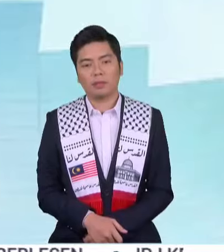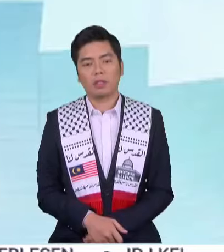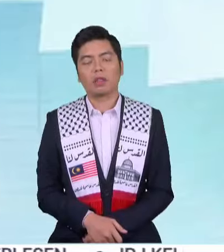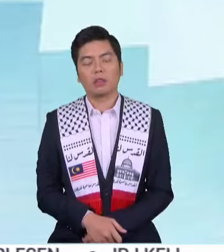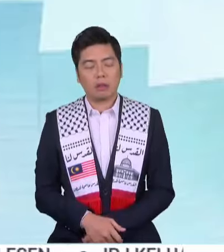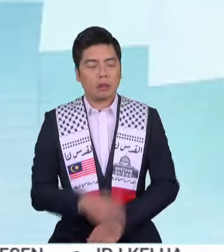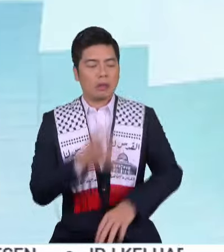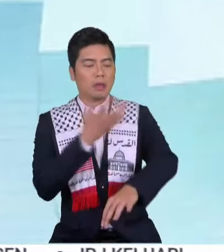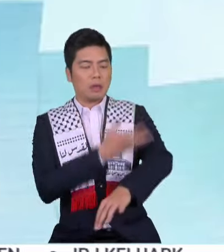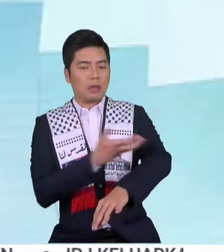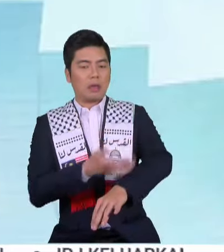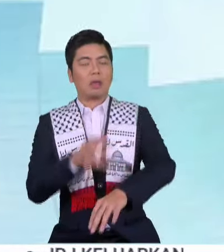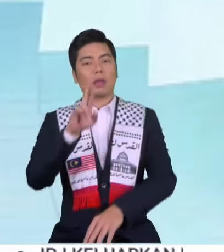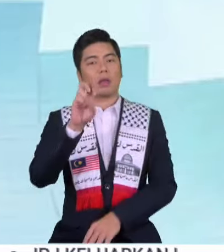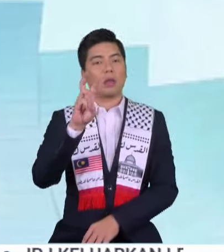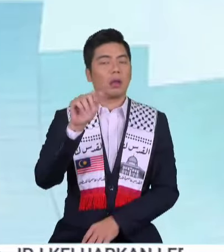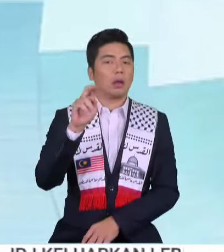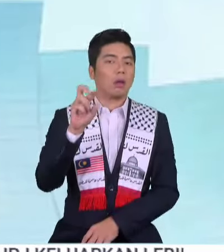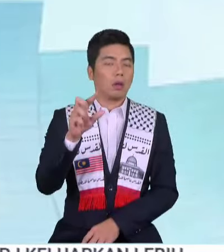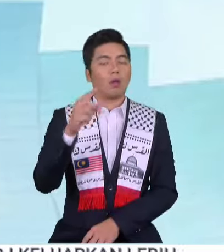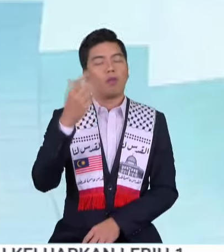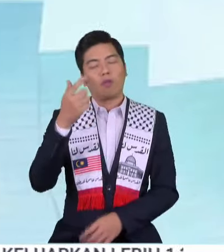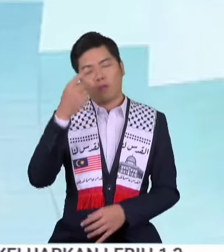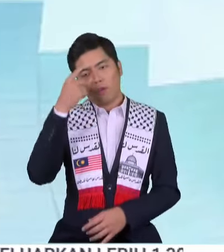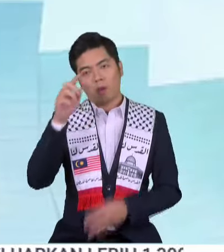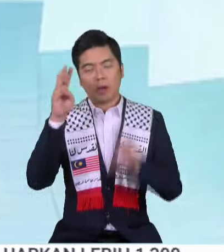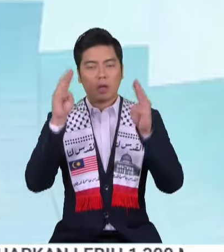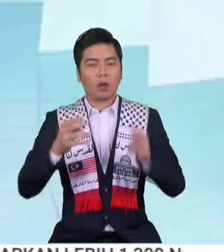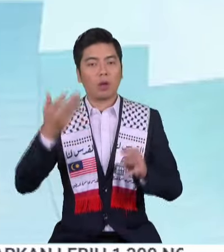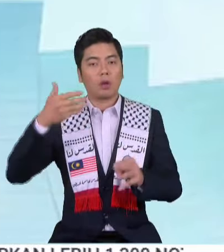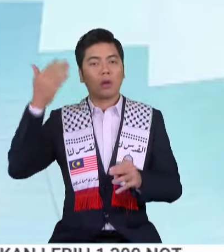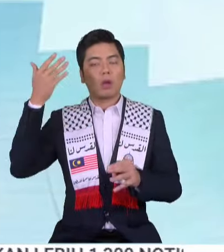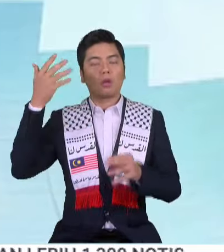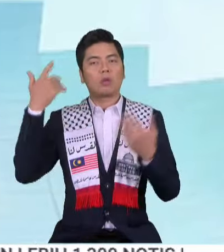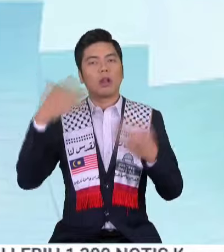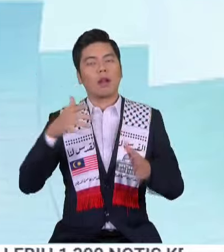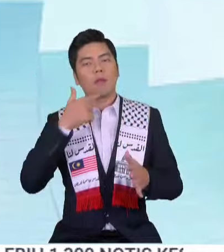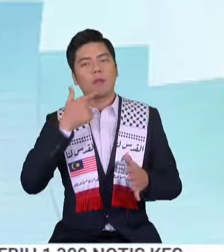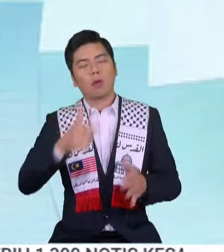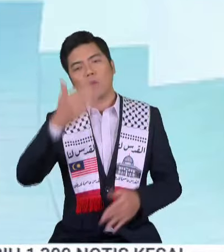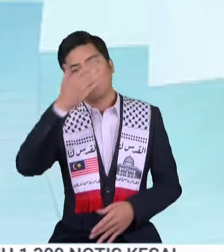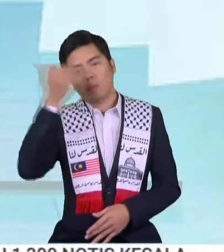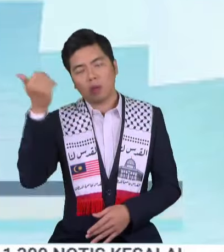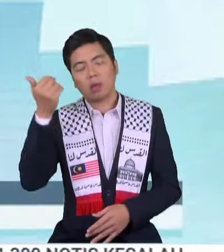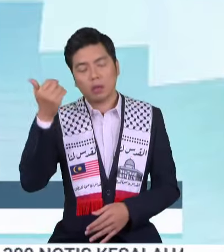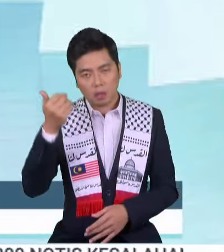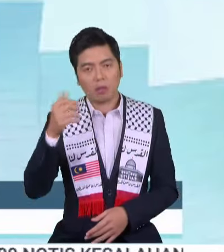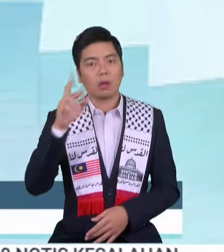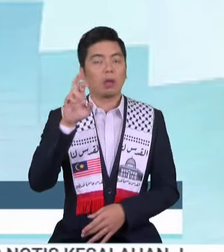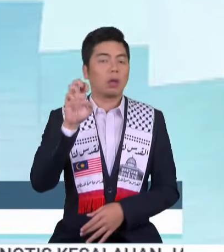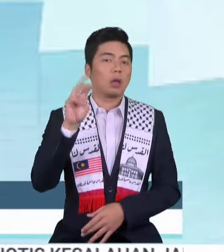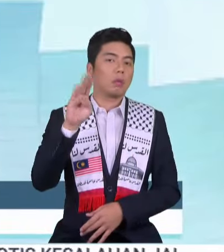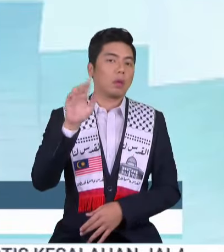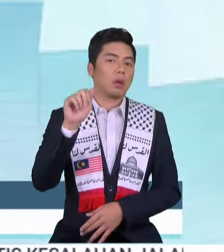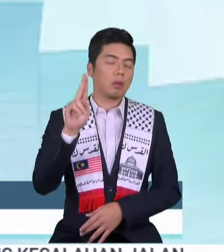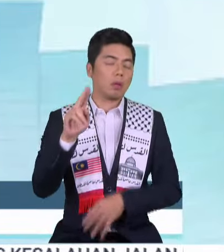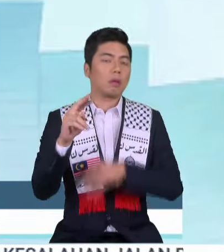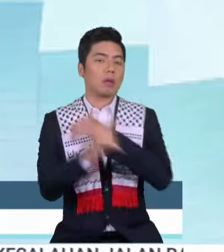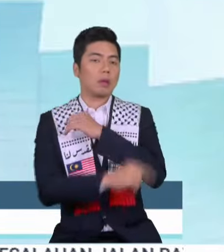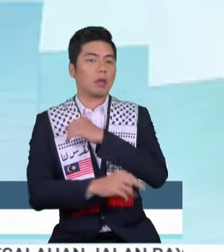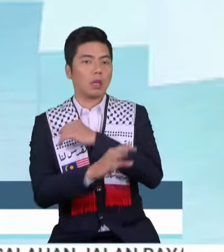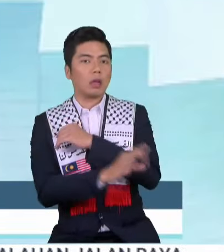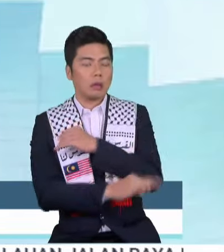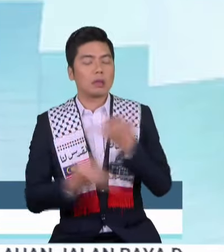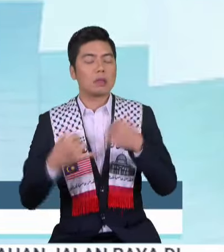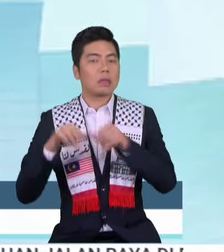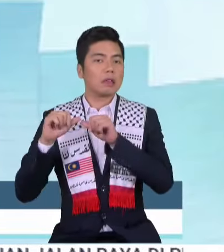Tradisi rewang yang menjadi amalan masyarakat terdahulu semakin dilupakan. Namun di Rembau Negeri Sembilan, keunikan tradisi itu